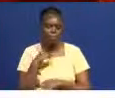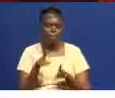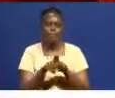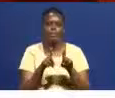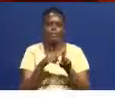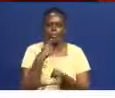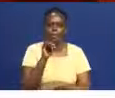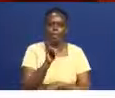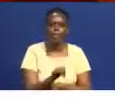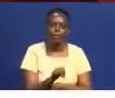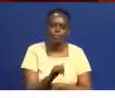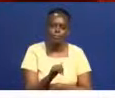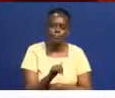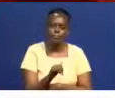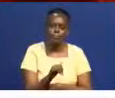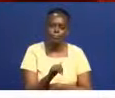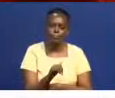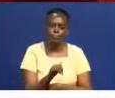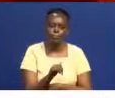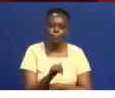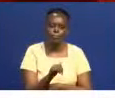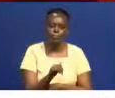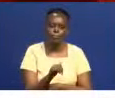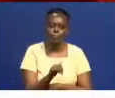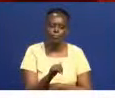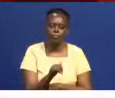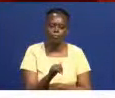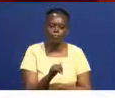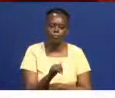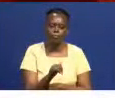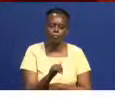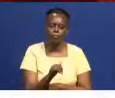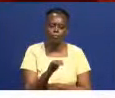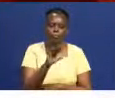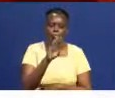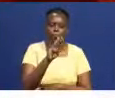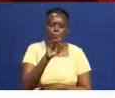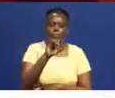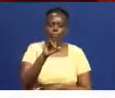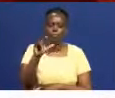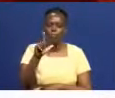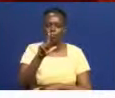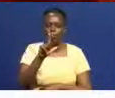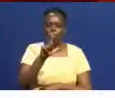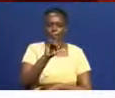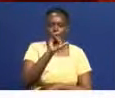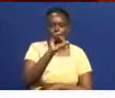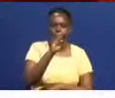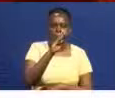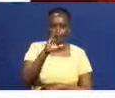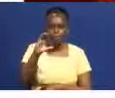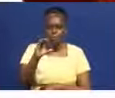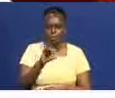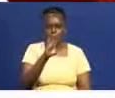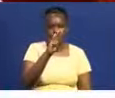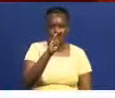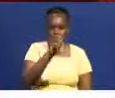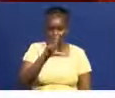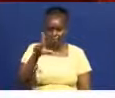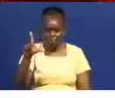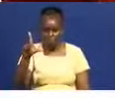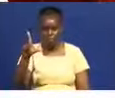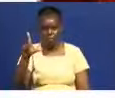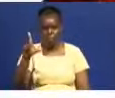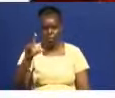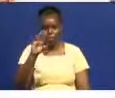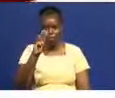Vile vile tunasema ya kwamba jambo lingine ni kwamba ile bili ya IBC hivi sasa ambayo